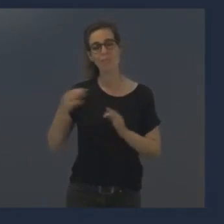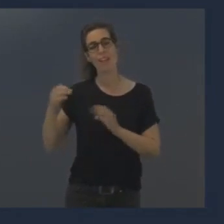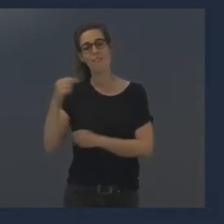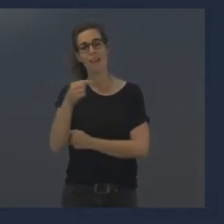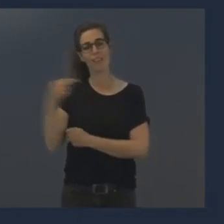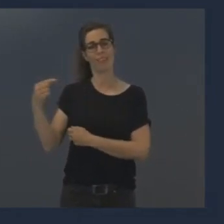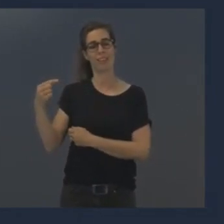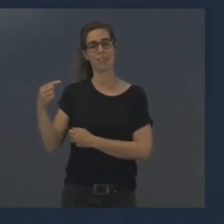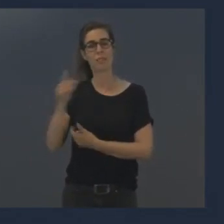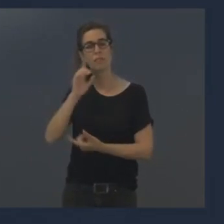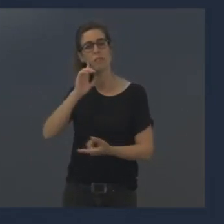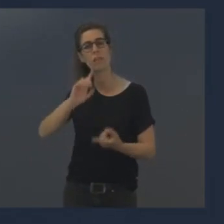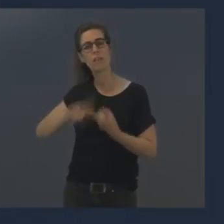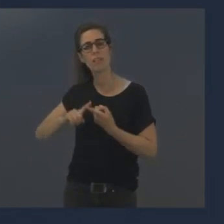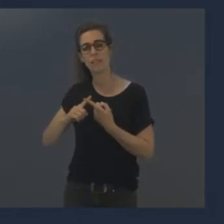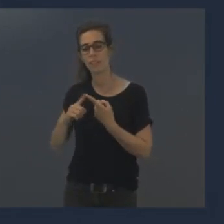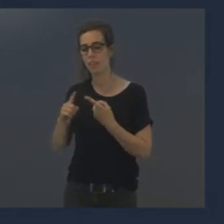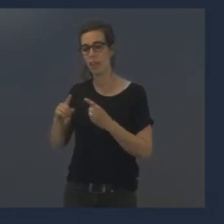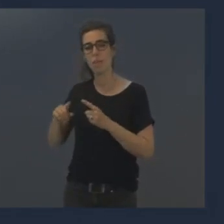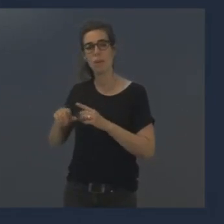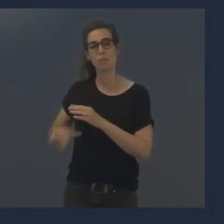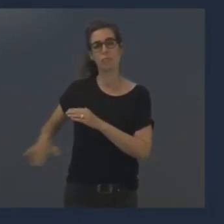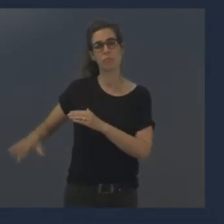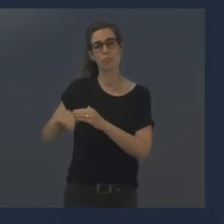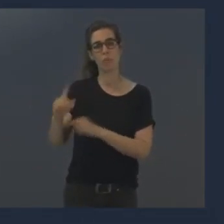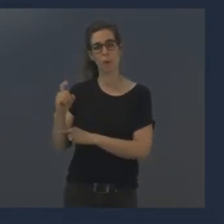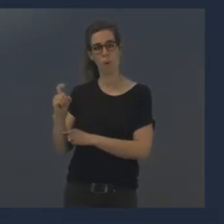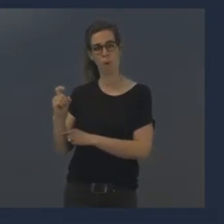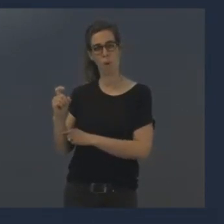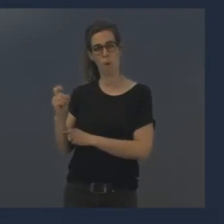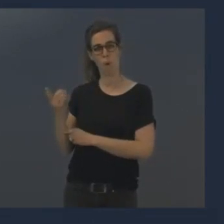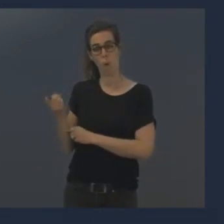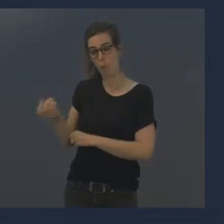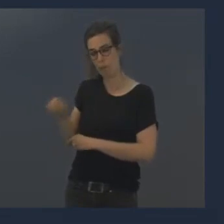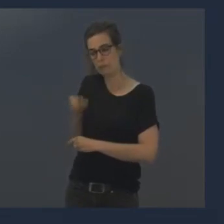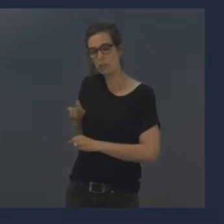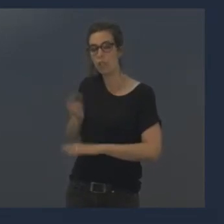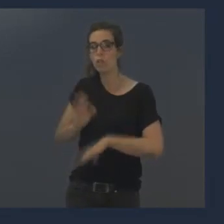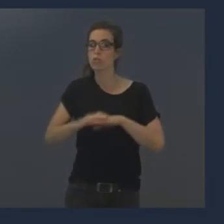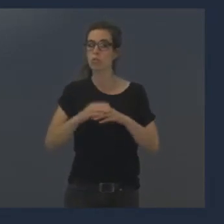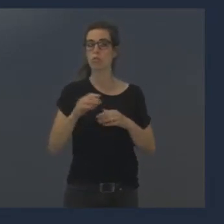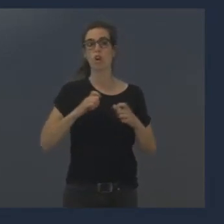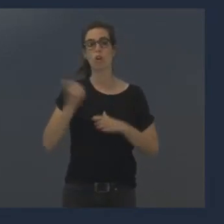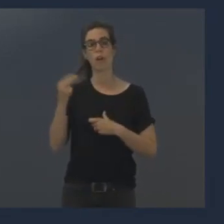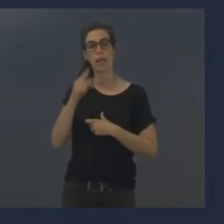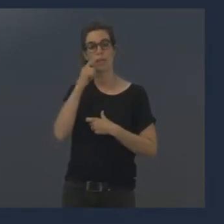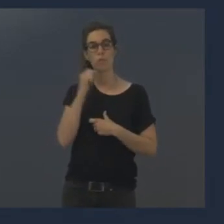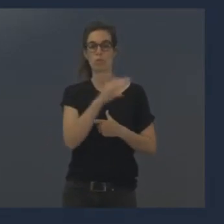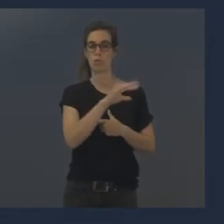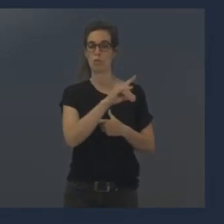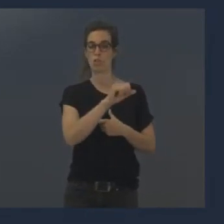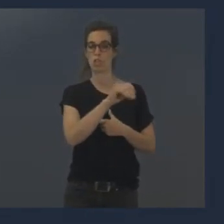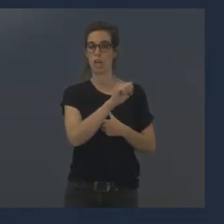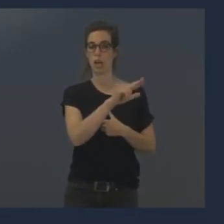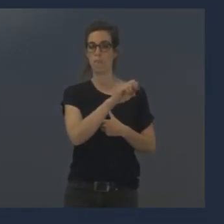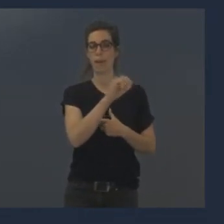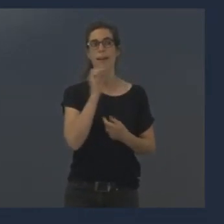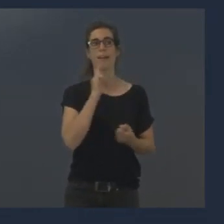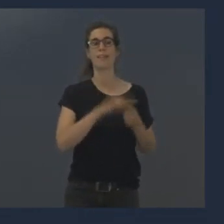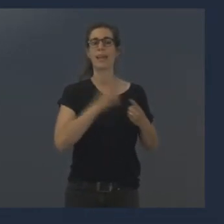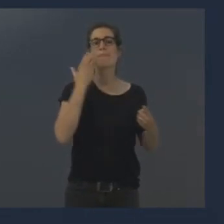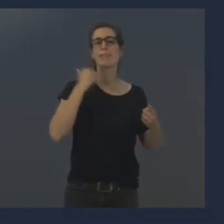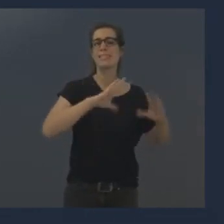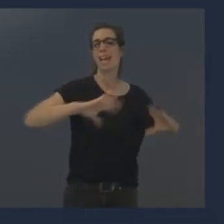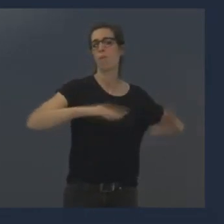de la ressource en eau quand votre collègue M. Chabert installe des canons à neige dispendieux en eau et en euros dans nos